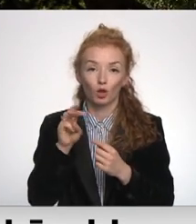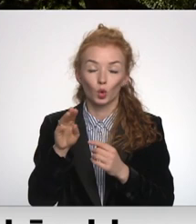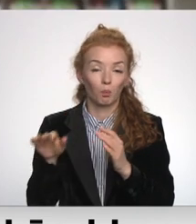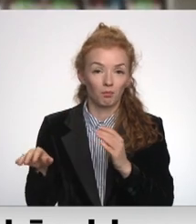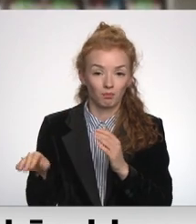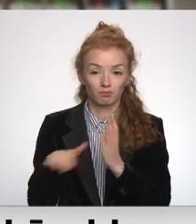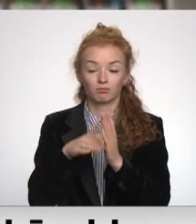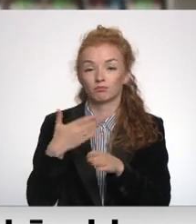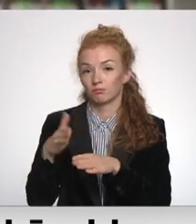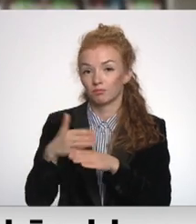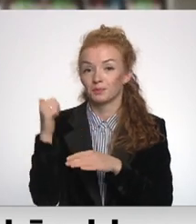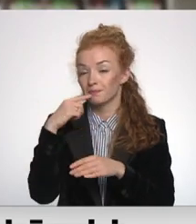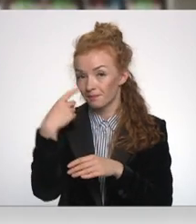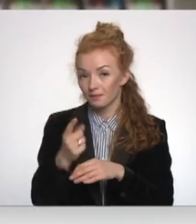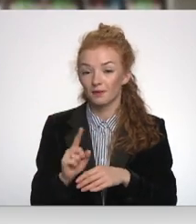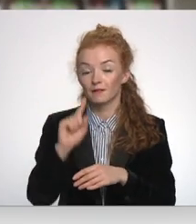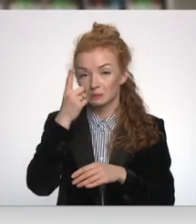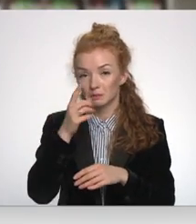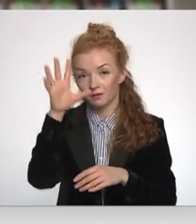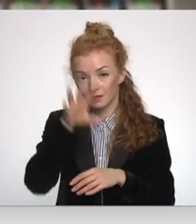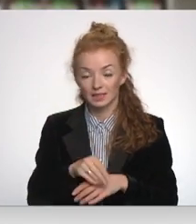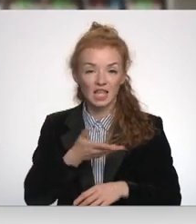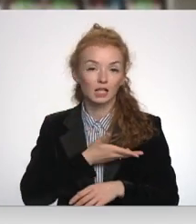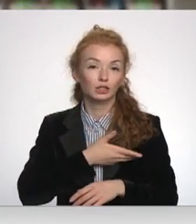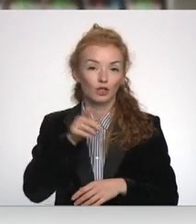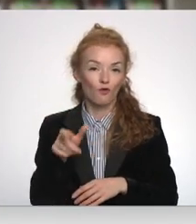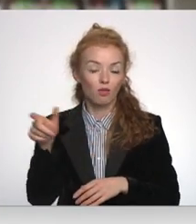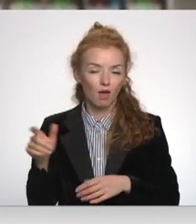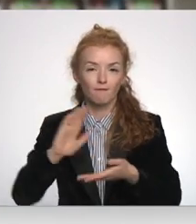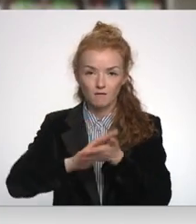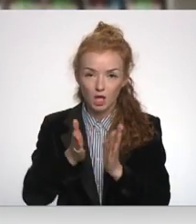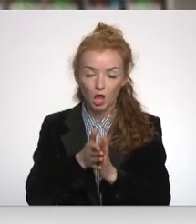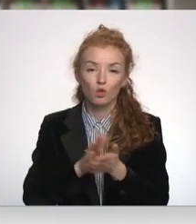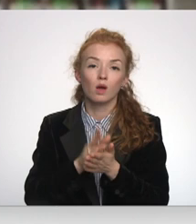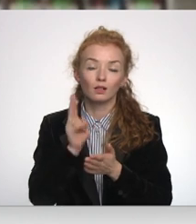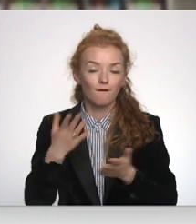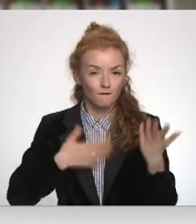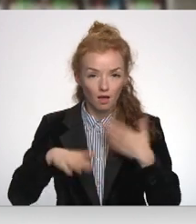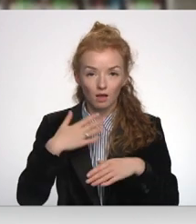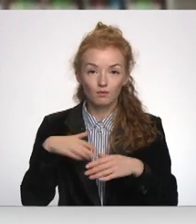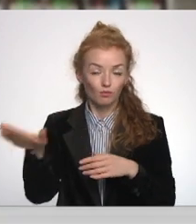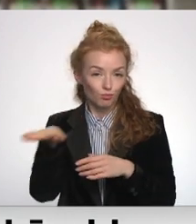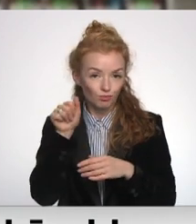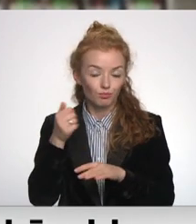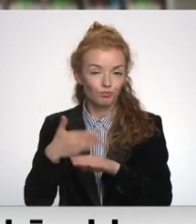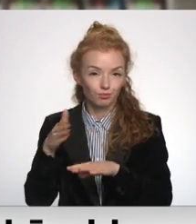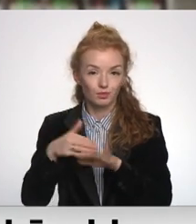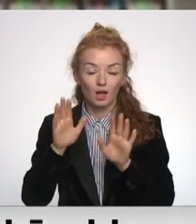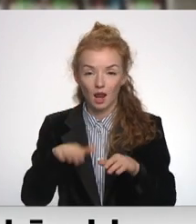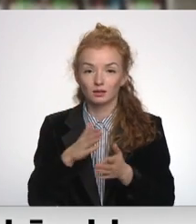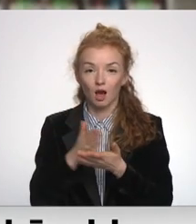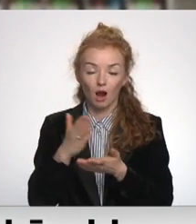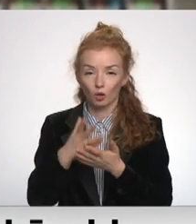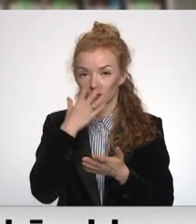aizdevums. Viss sākās ar iedzīvotāju lēmumu, vienošanos, ka viņi vēlas šo aizņēmumu ņemt, lai savu apkuras